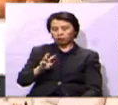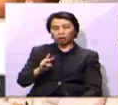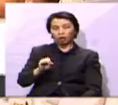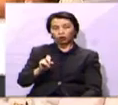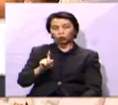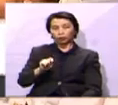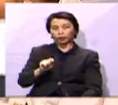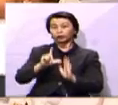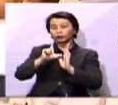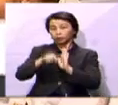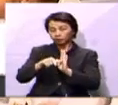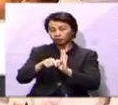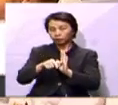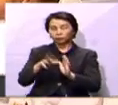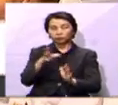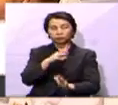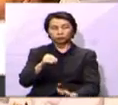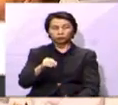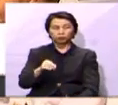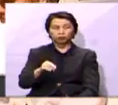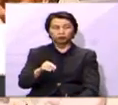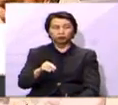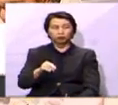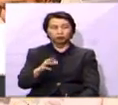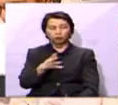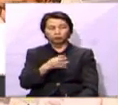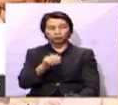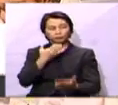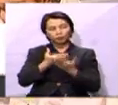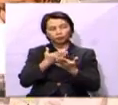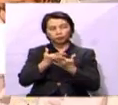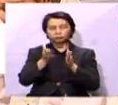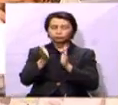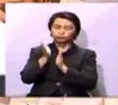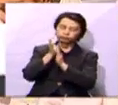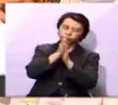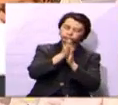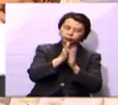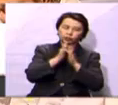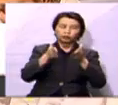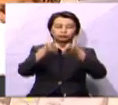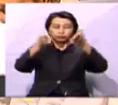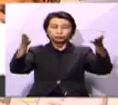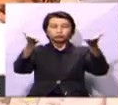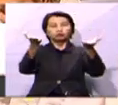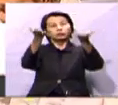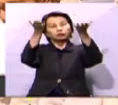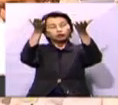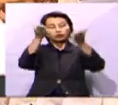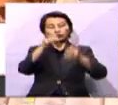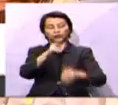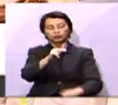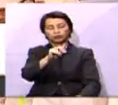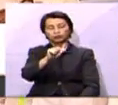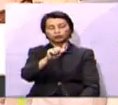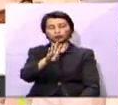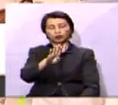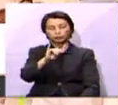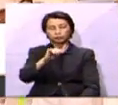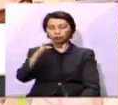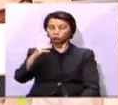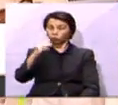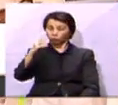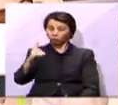lagi saudara. Dan laungan serta bait-bait indah memuji kebesaran junjungan mulia Nabi Muhammad sallallahu alaihi